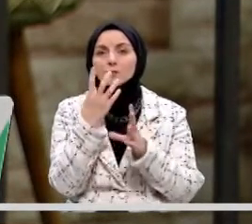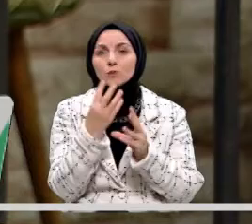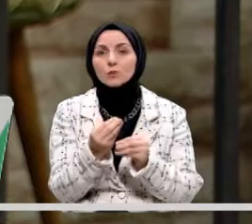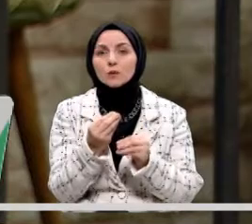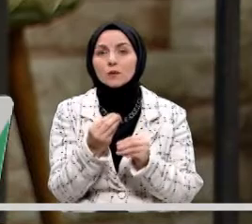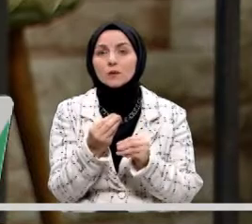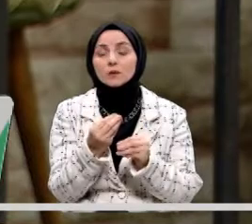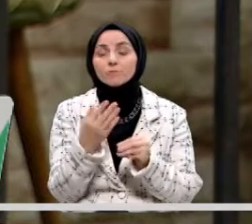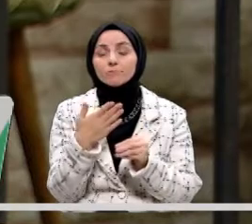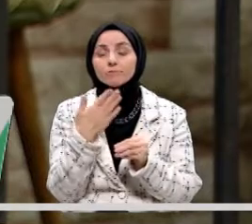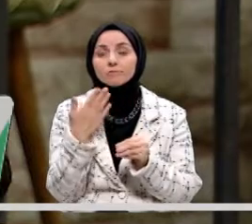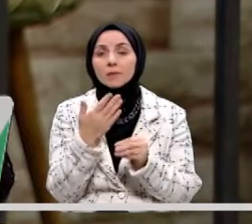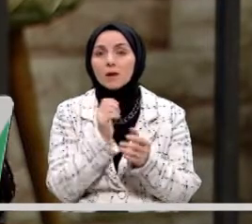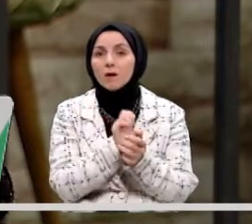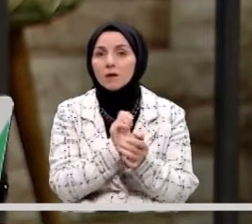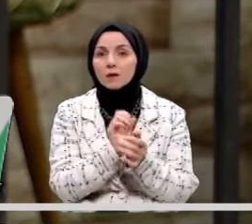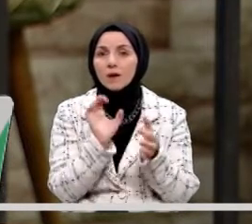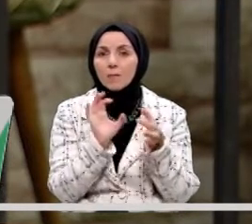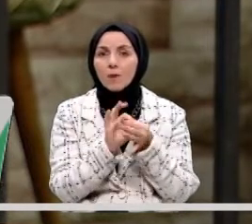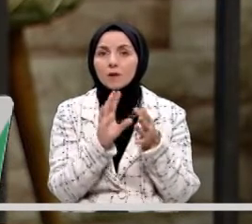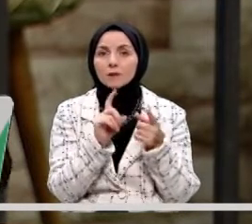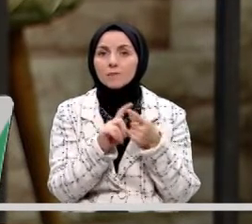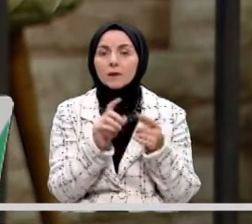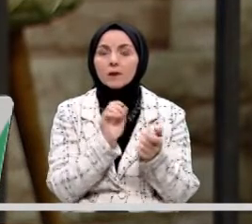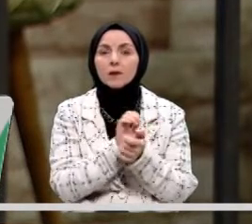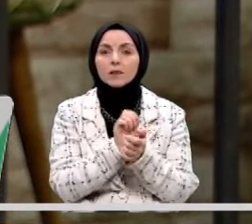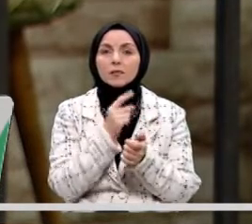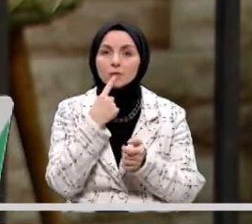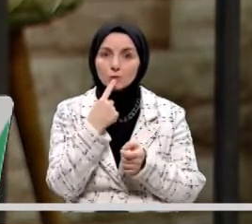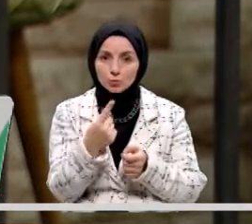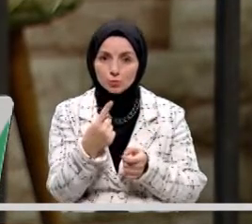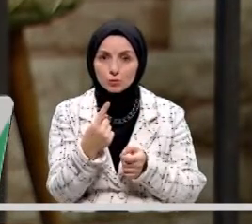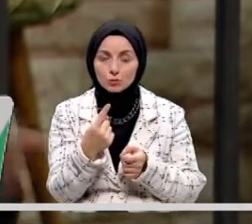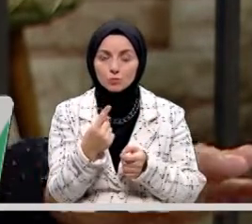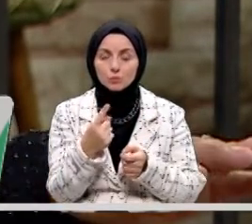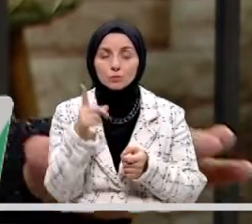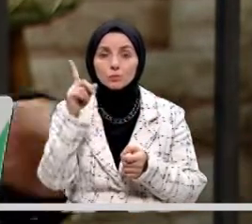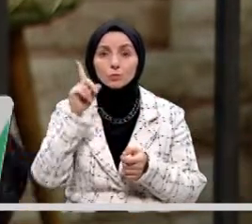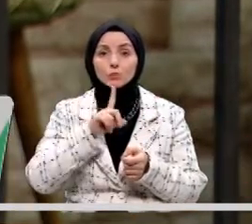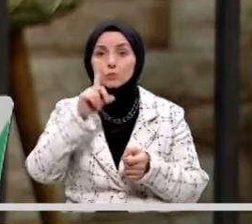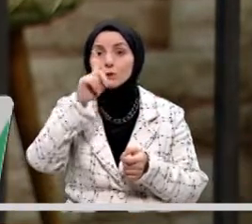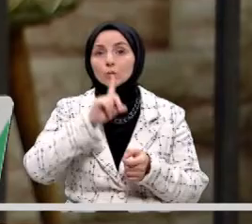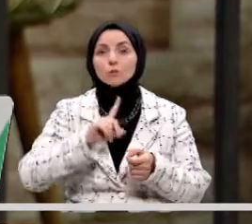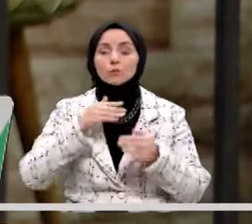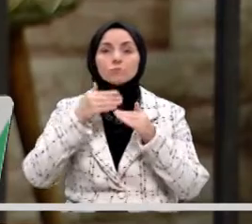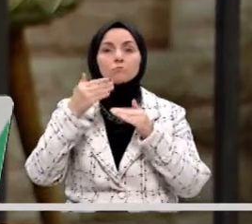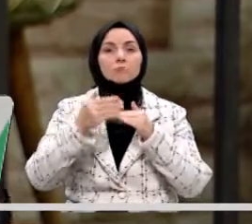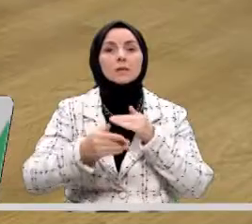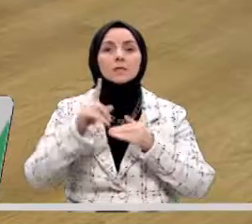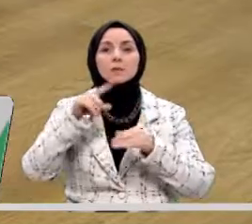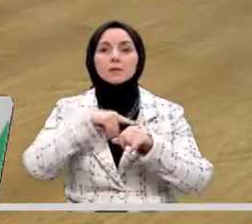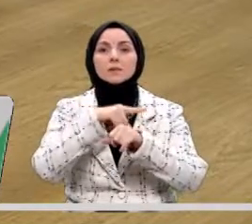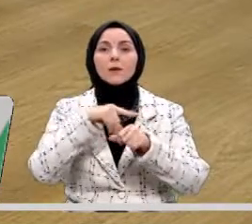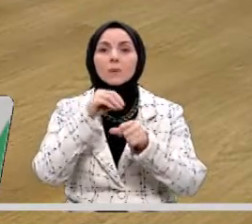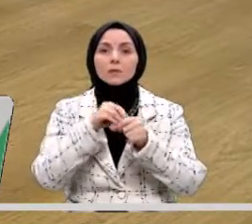henüz daha aileye de bağlı ve ailenin sözünün otoritesinin yüzde yüz geçtiği bir dönemde olduğu için